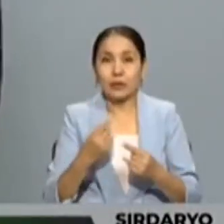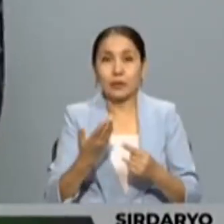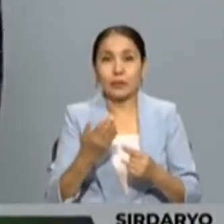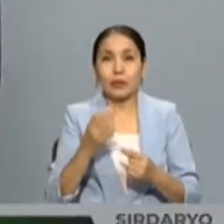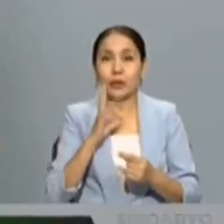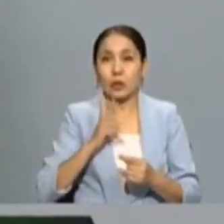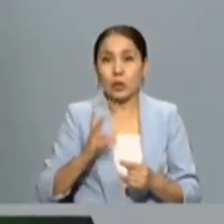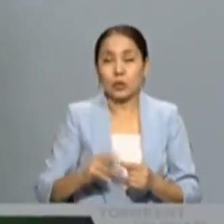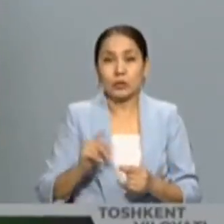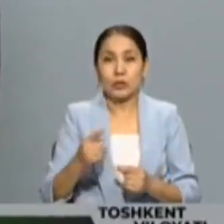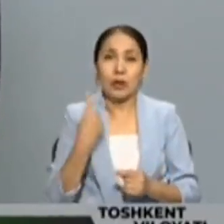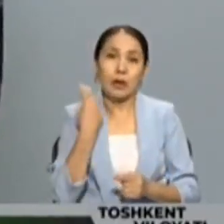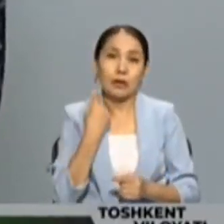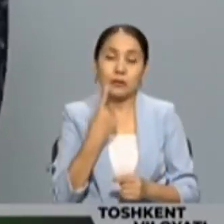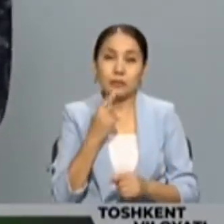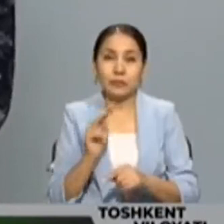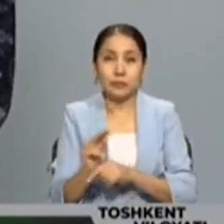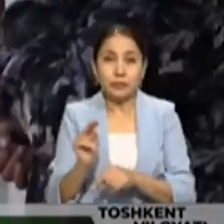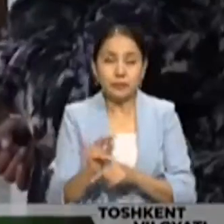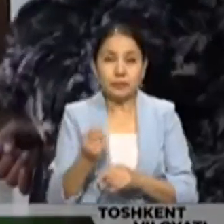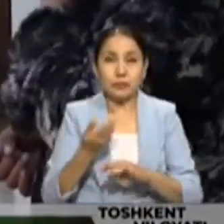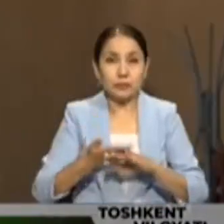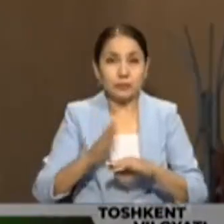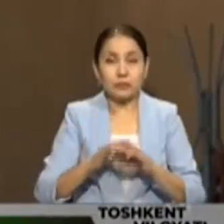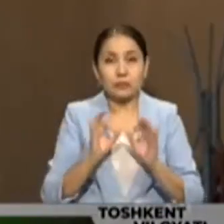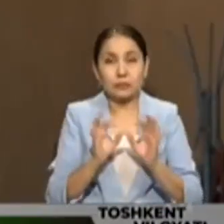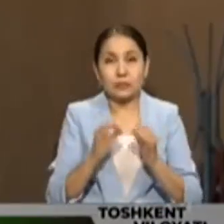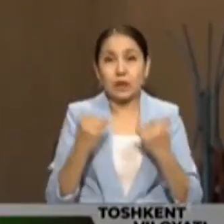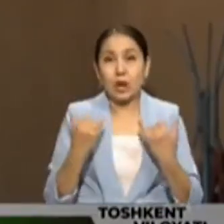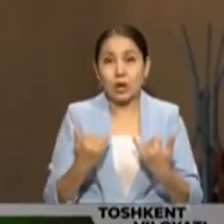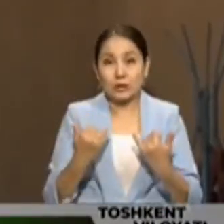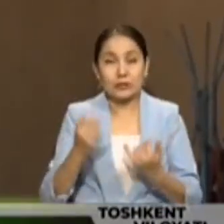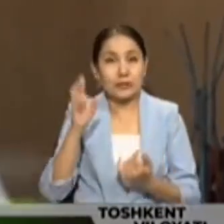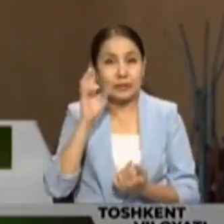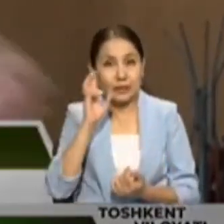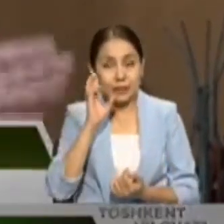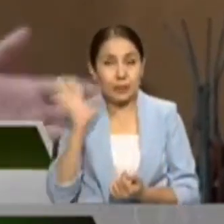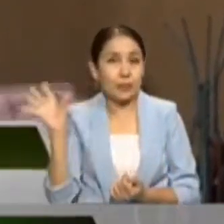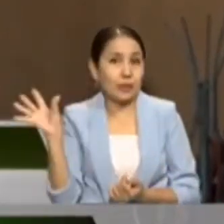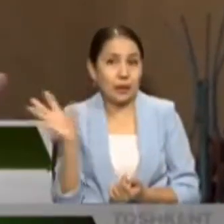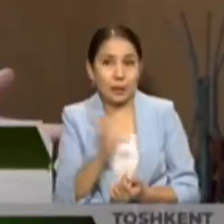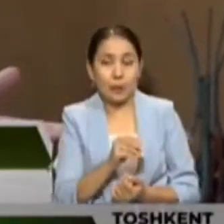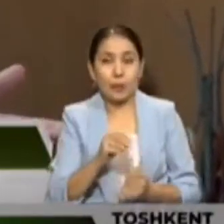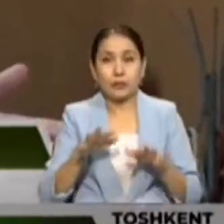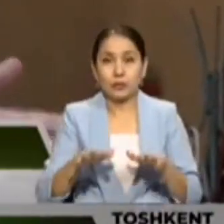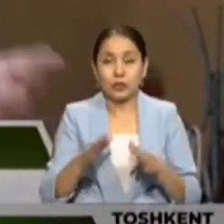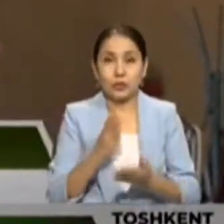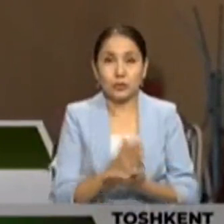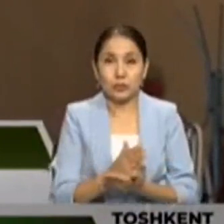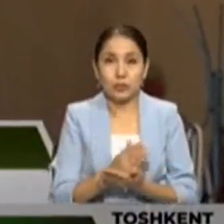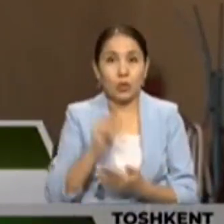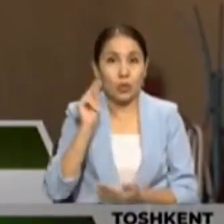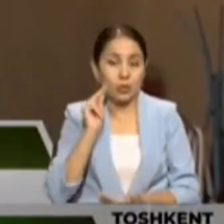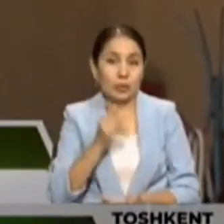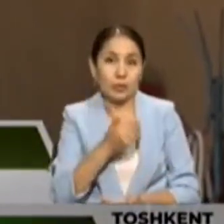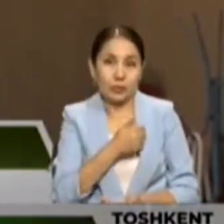Mashhurani o'qishi va ingliz tili to'garagiga jo'nata olmayotganligini bildirdi. Hozir davlat hamma narsani joyiga qo'yib qo'ygan.